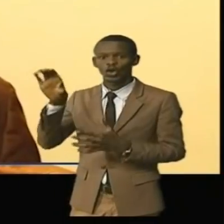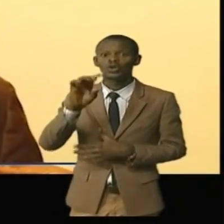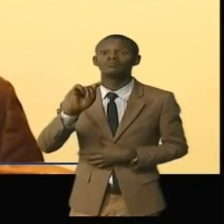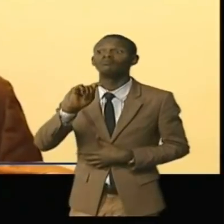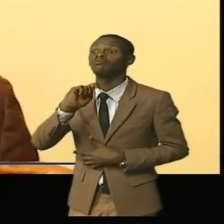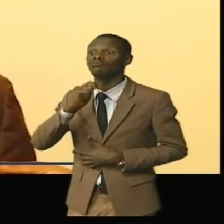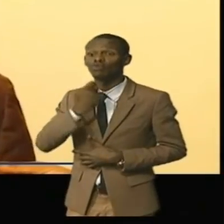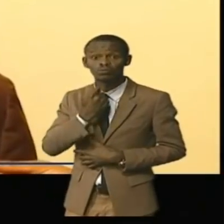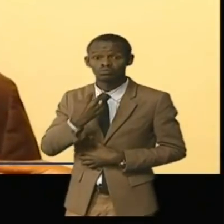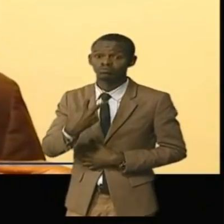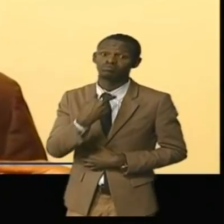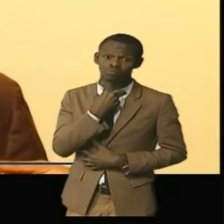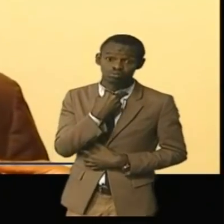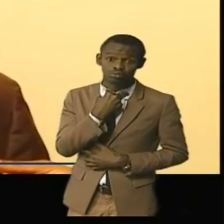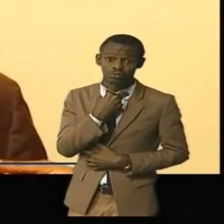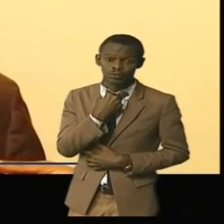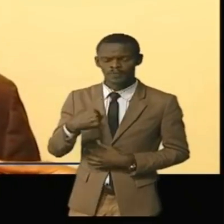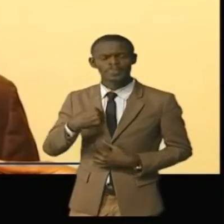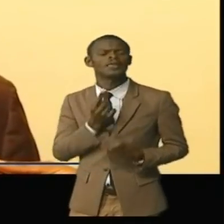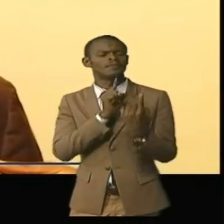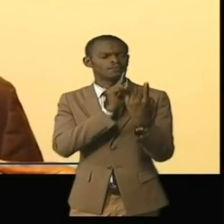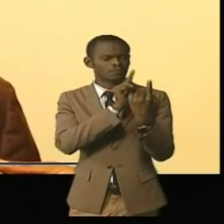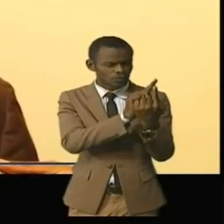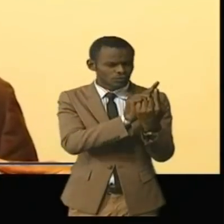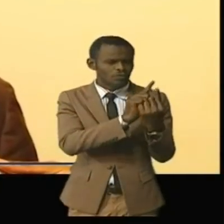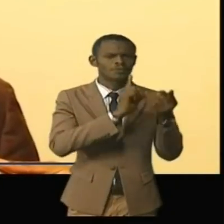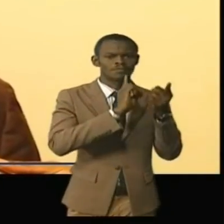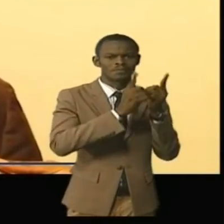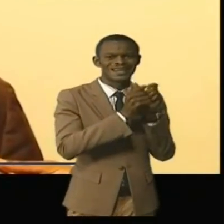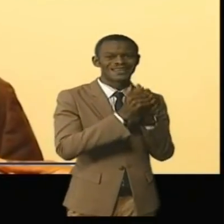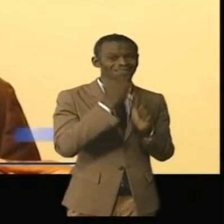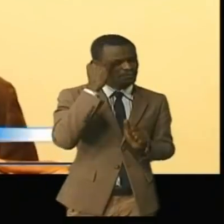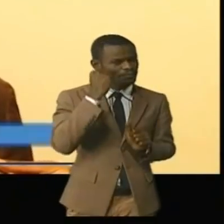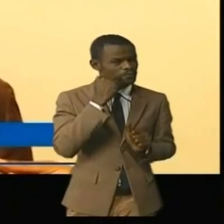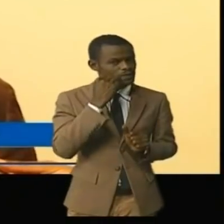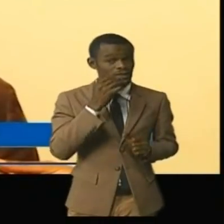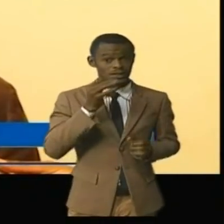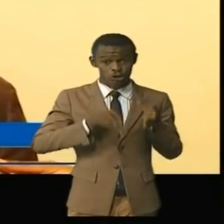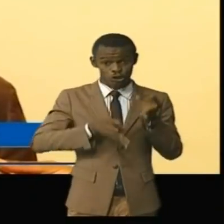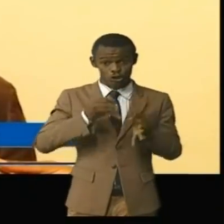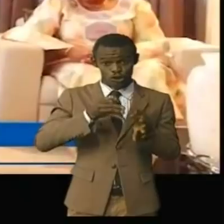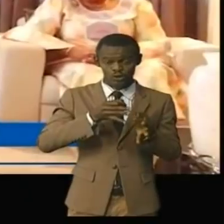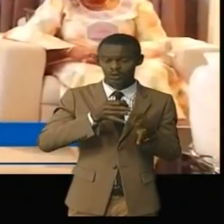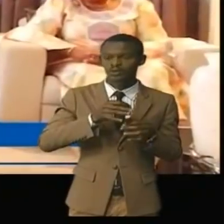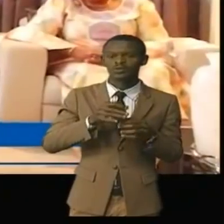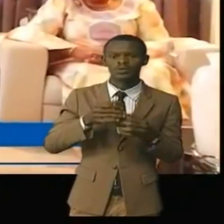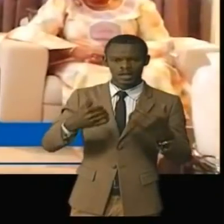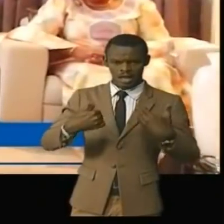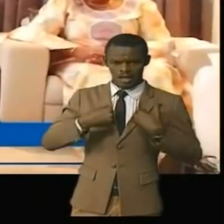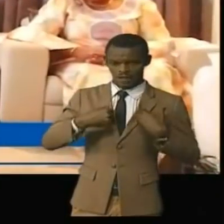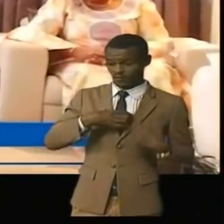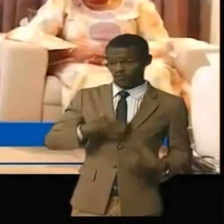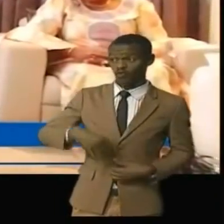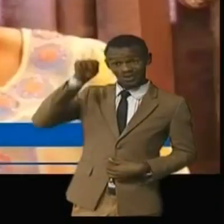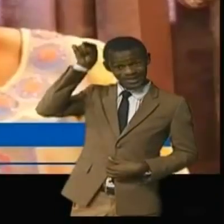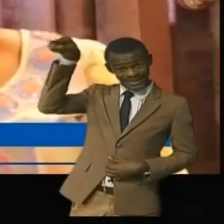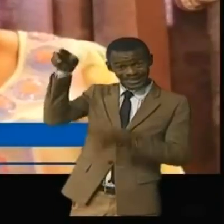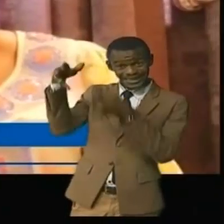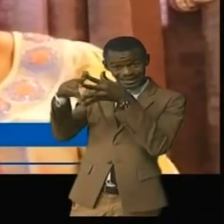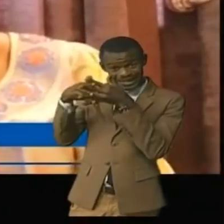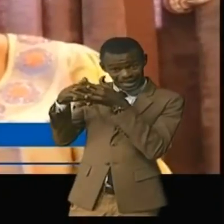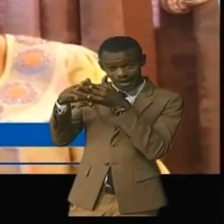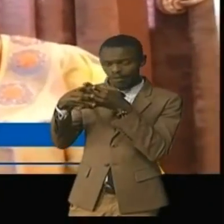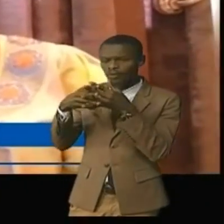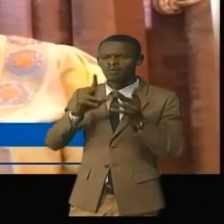engagé un cabinet d'avocats à New York pour suivre l'affaire. Un accord mérite d'être trouvé